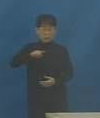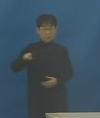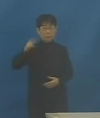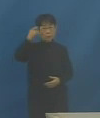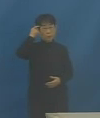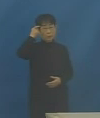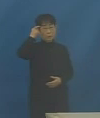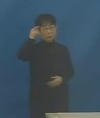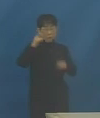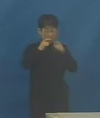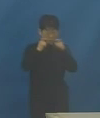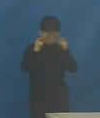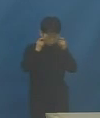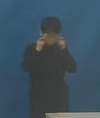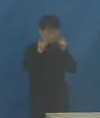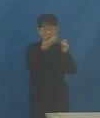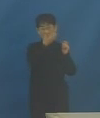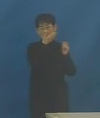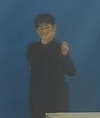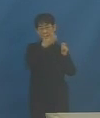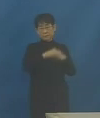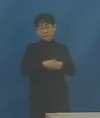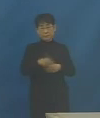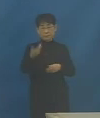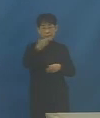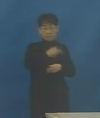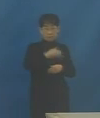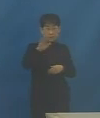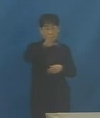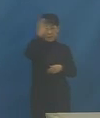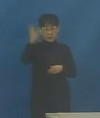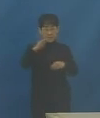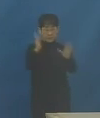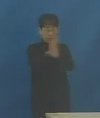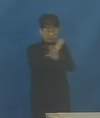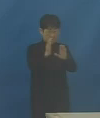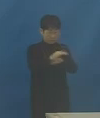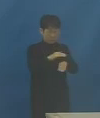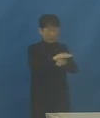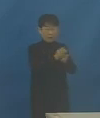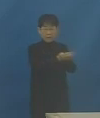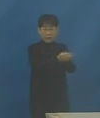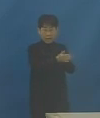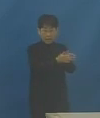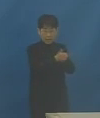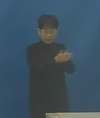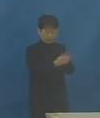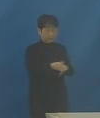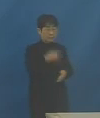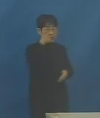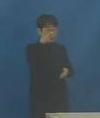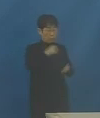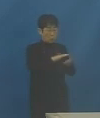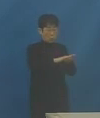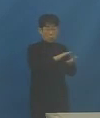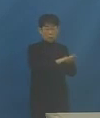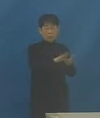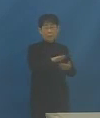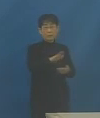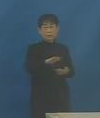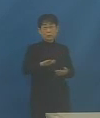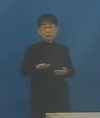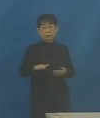マスクのことですねこれは非常にまあ重要だとあとまあ歓喜だとか手洗い消毒などもあります札のまあ